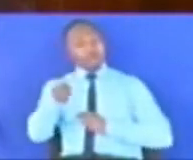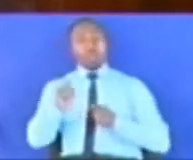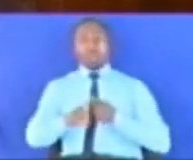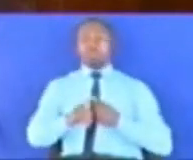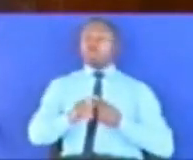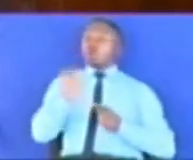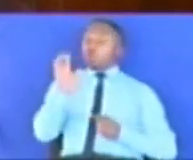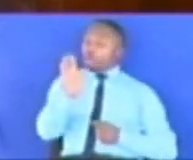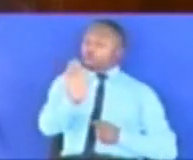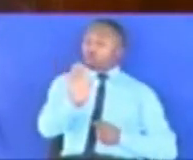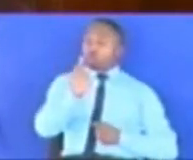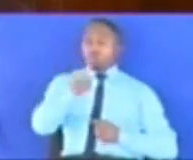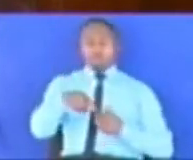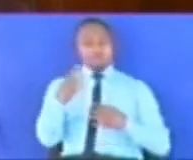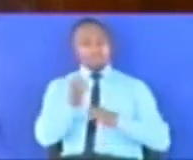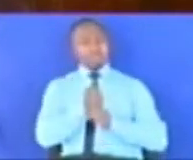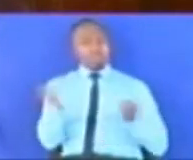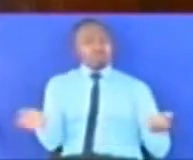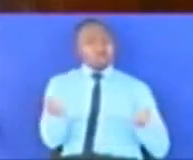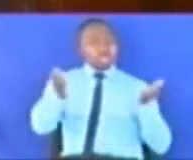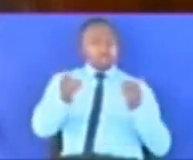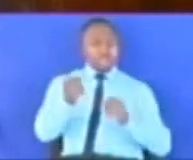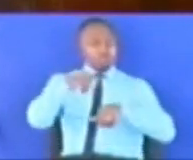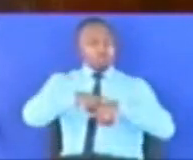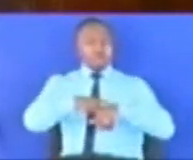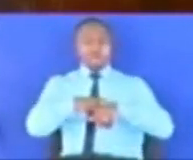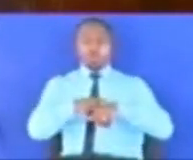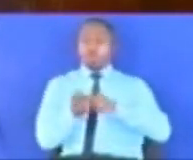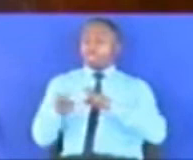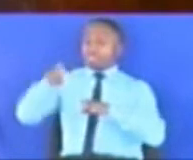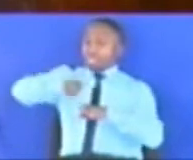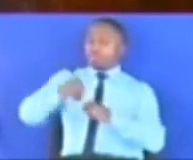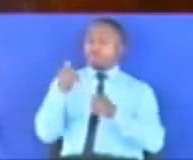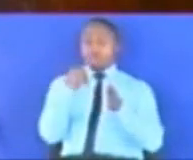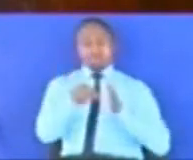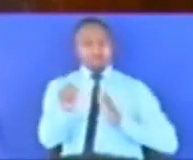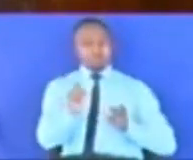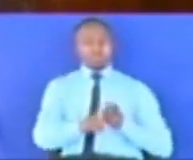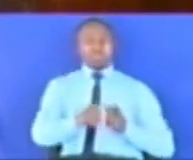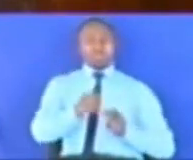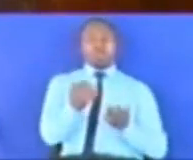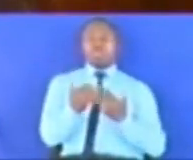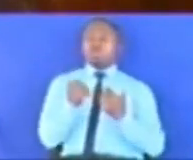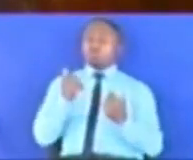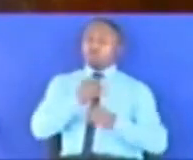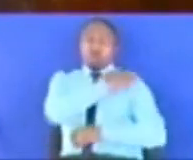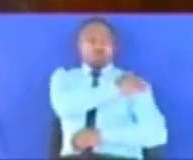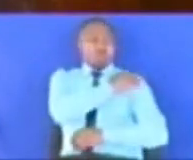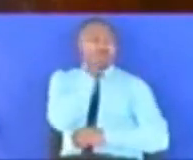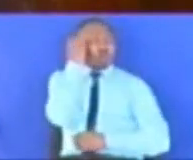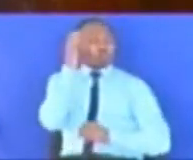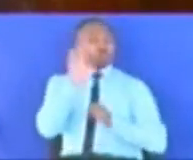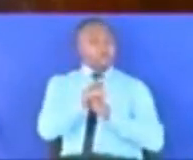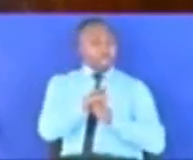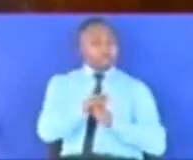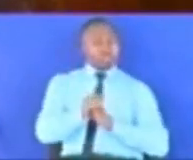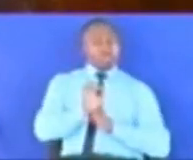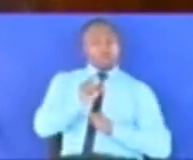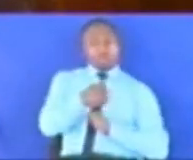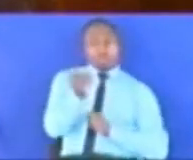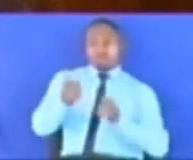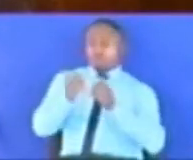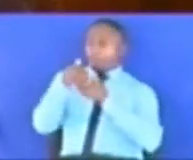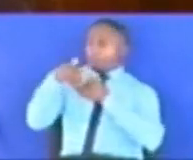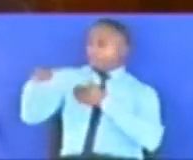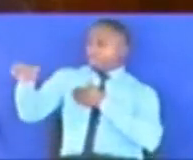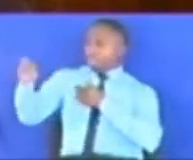wenyewe wana motisha ya overtime kwa kuwa wanaona wagonjwa wengi. Lakini tumwafikilia hao wanaotoka humo pembezoni,